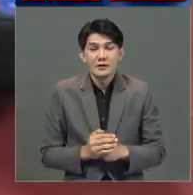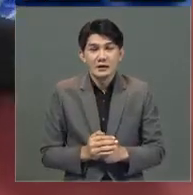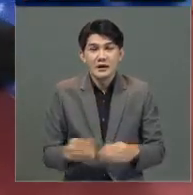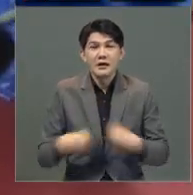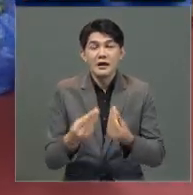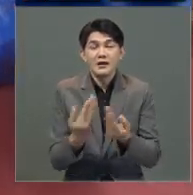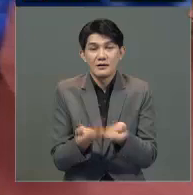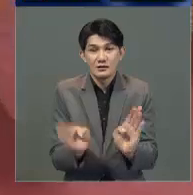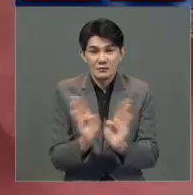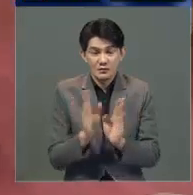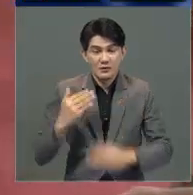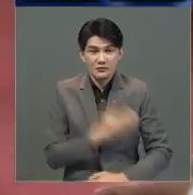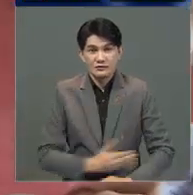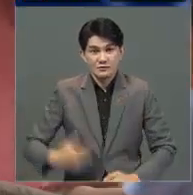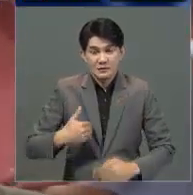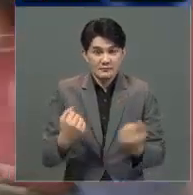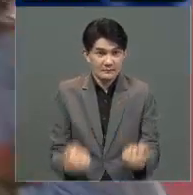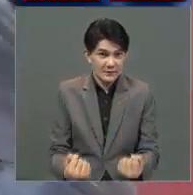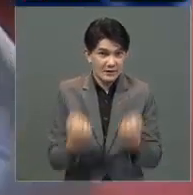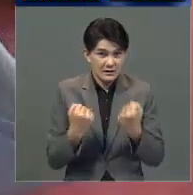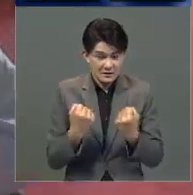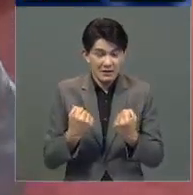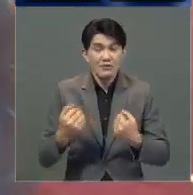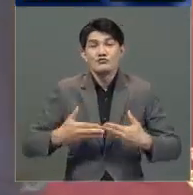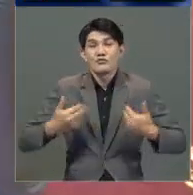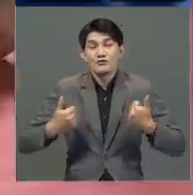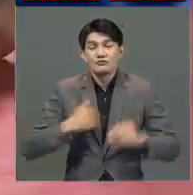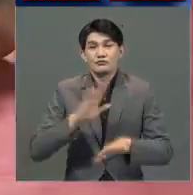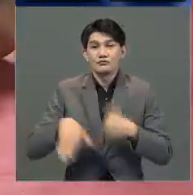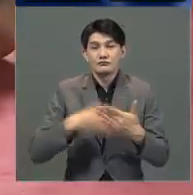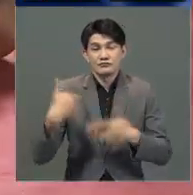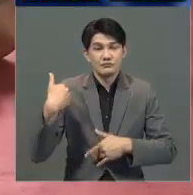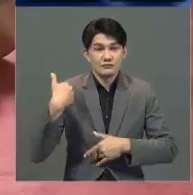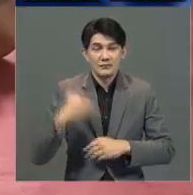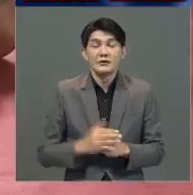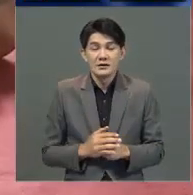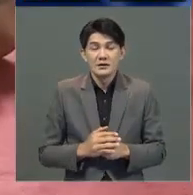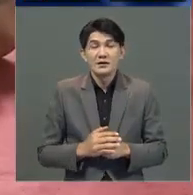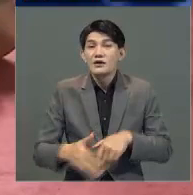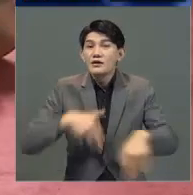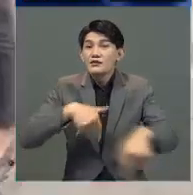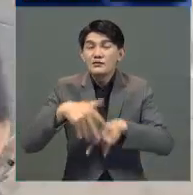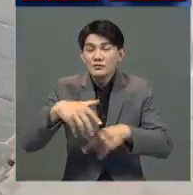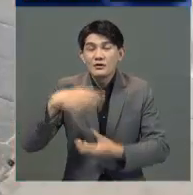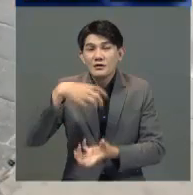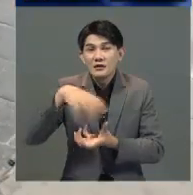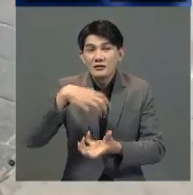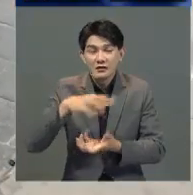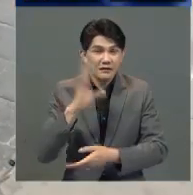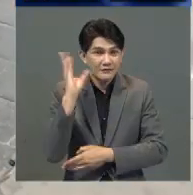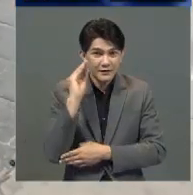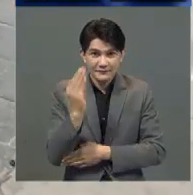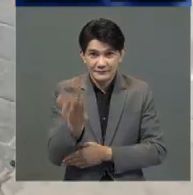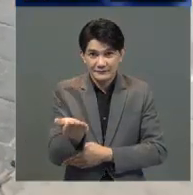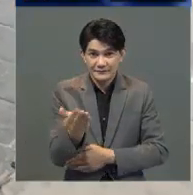พรให้ครอบครัวมีสุขภาพแข็งแรงและมีความสุขกันทุกคนนะคะไปฟังความรู้สึกของประชาชนที่มีโอกาสได้ไป